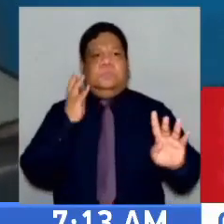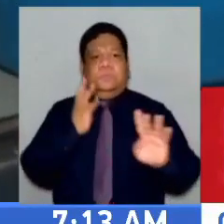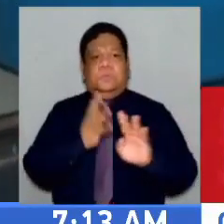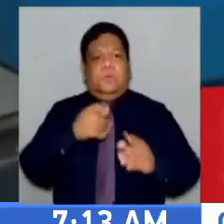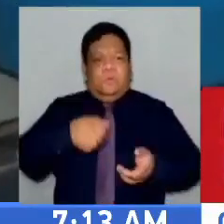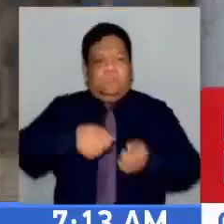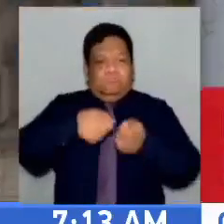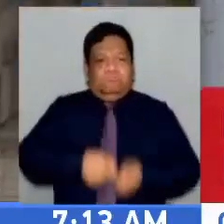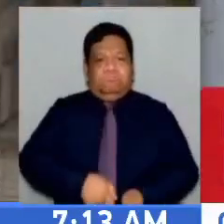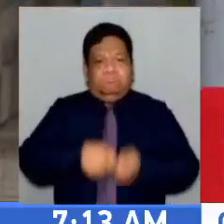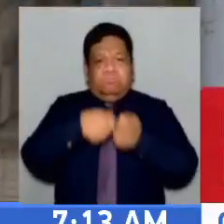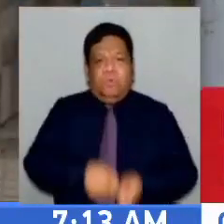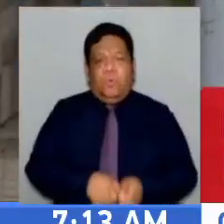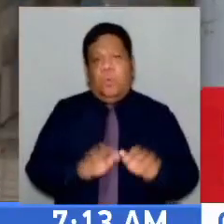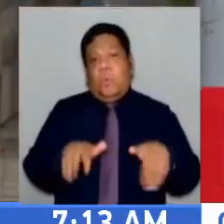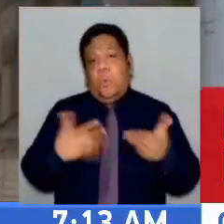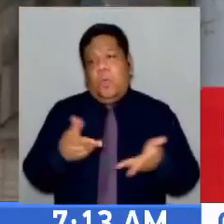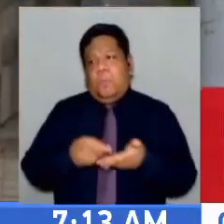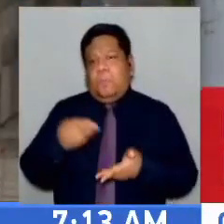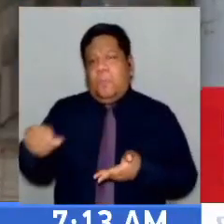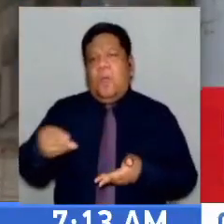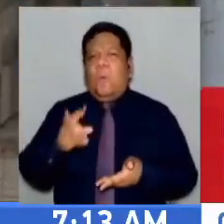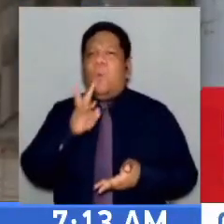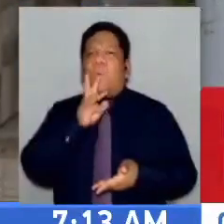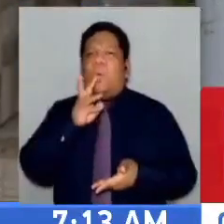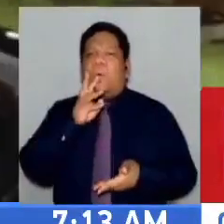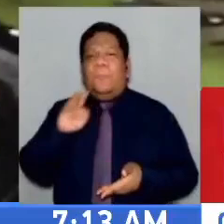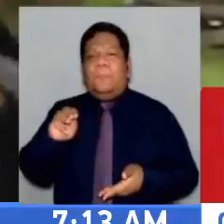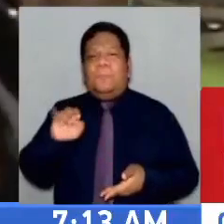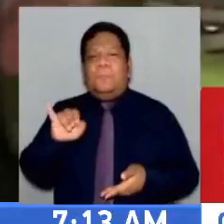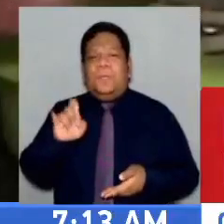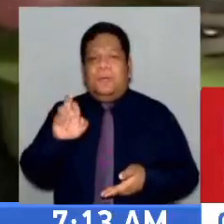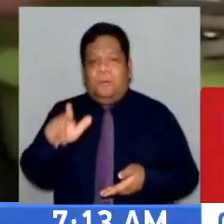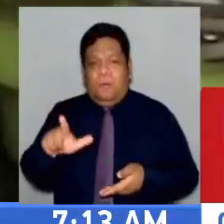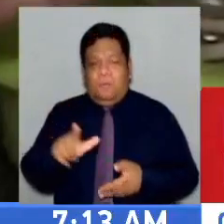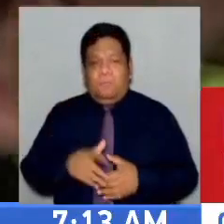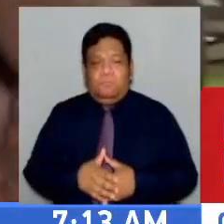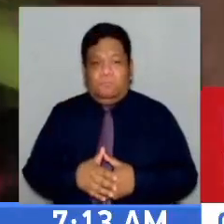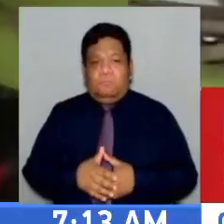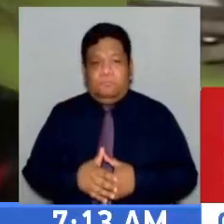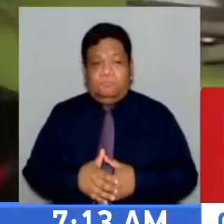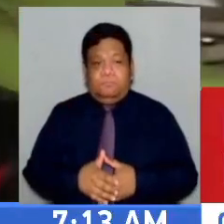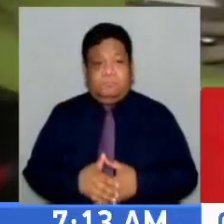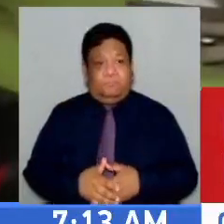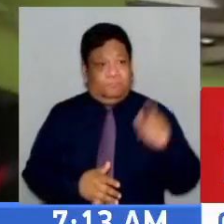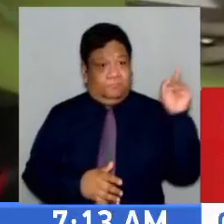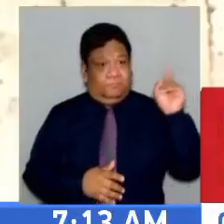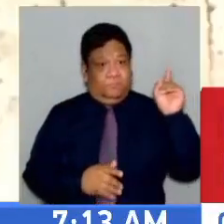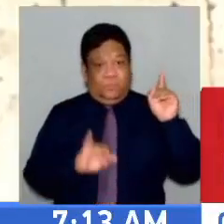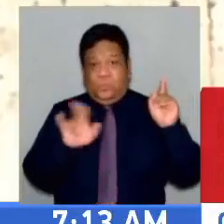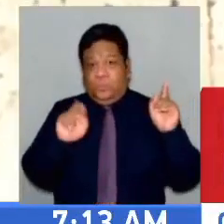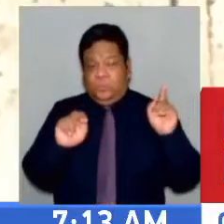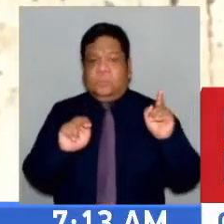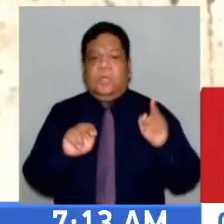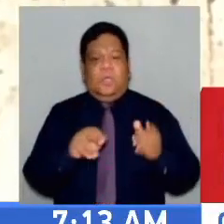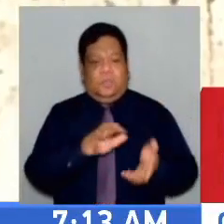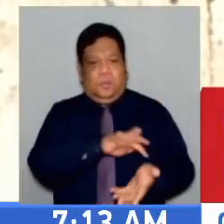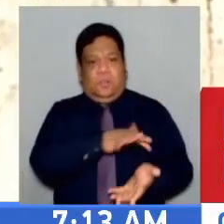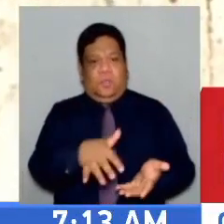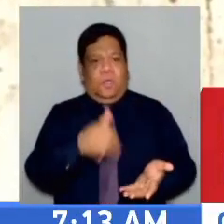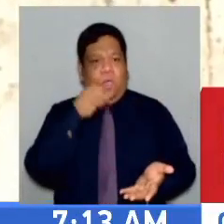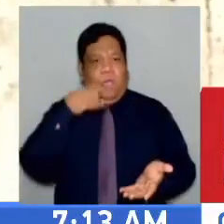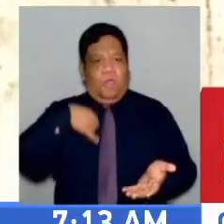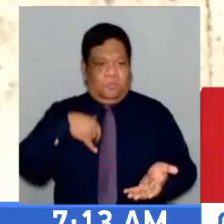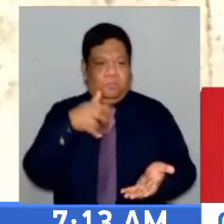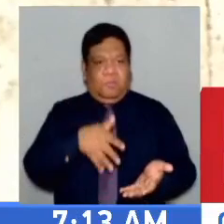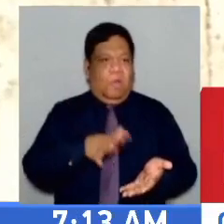water. Si Tatay June naman, tambak pa ang hugasing pinggan sa lababo. Mga pinagkainan daw ito mula pakagabi na hindi nahugasan.